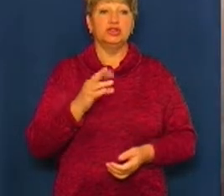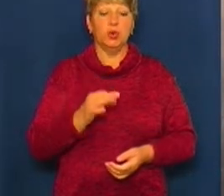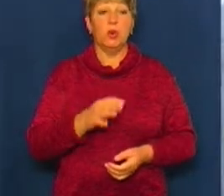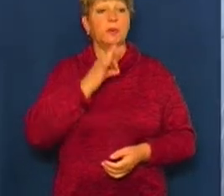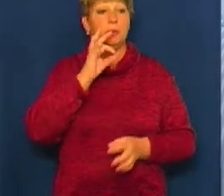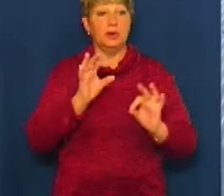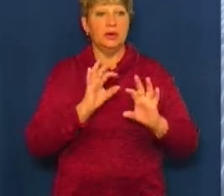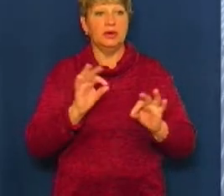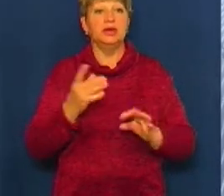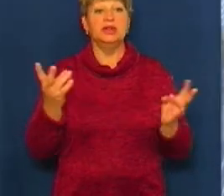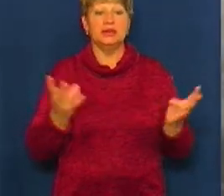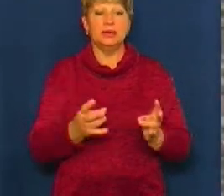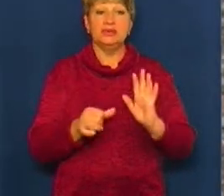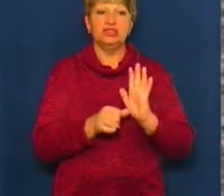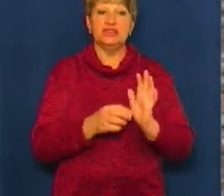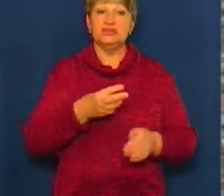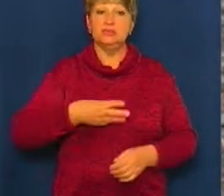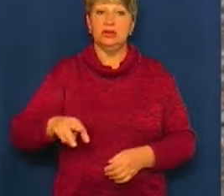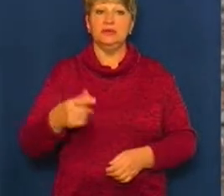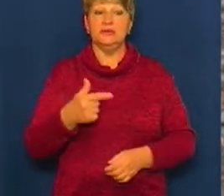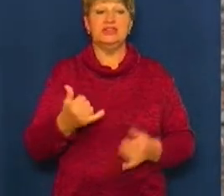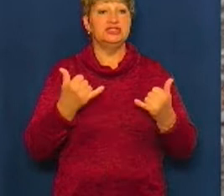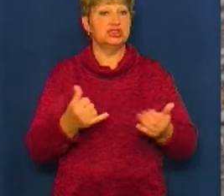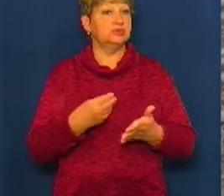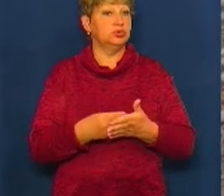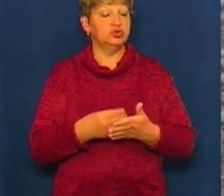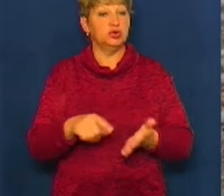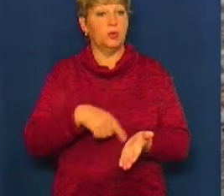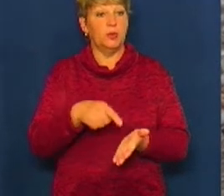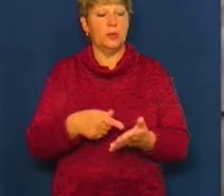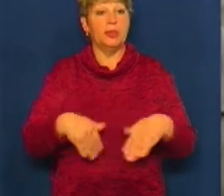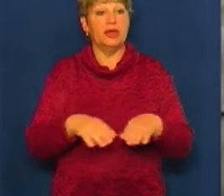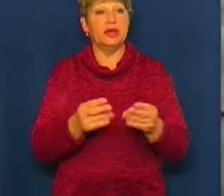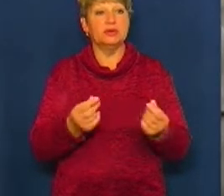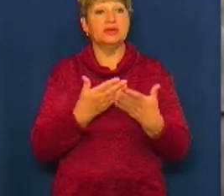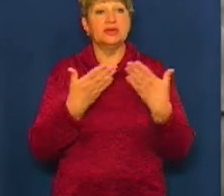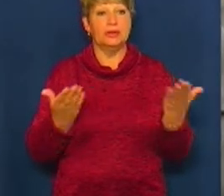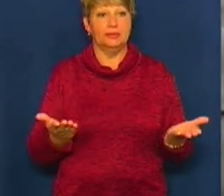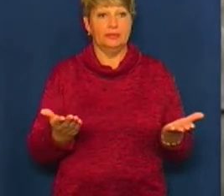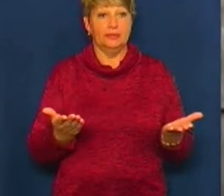дороги потрібно 6 мільйонів гривень. Зараз у бюджеті міста таких грошей немає.